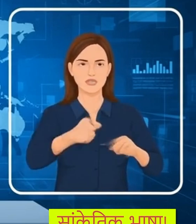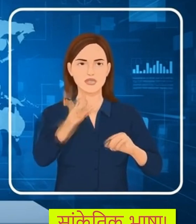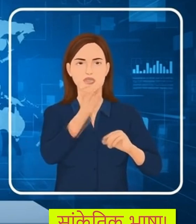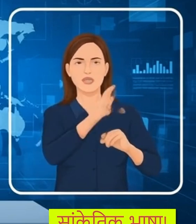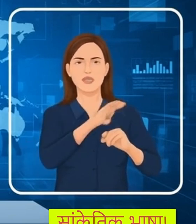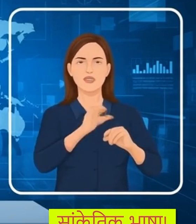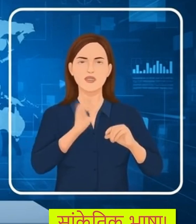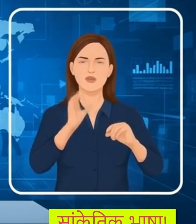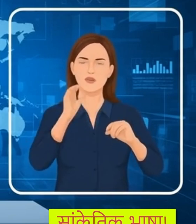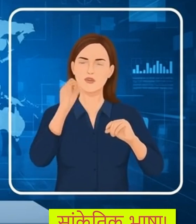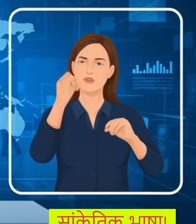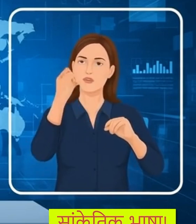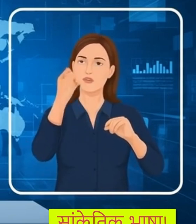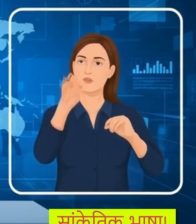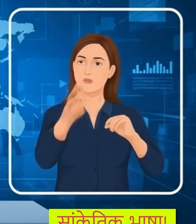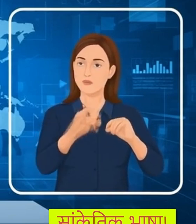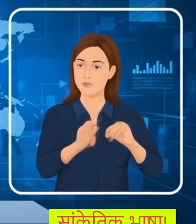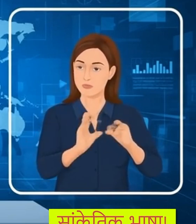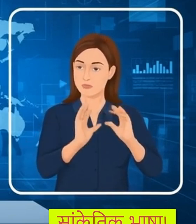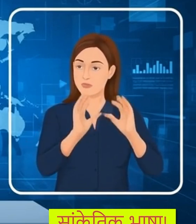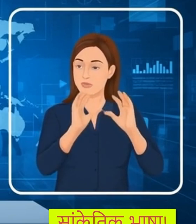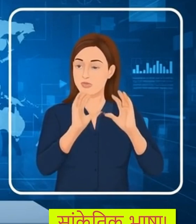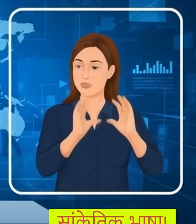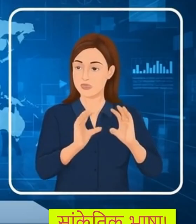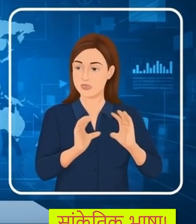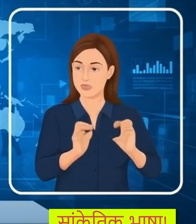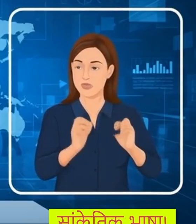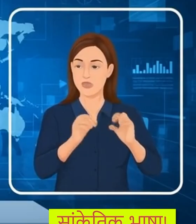ती व्यक्ती सर्वांना समजण्यासाठी सांकेतिक भाषेचा वापर करत आहे.